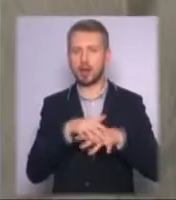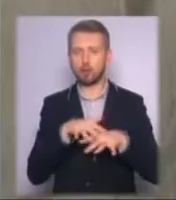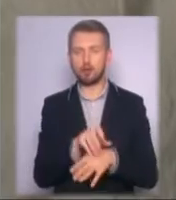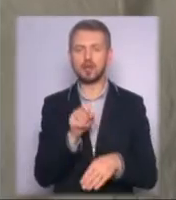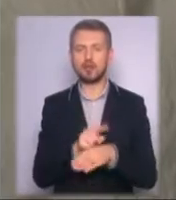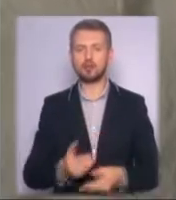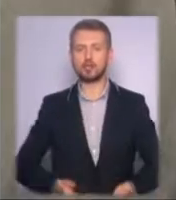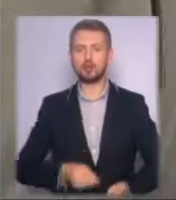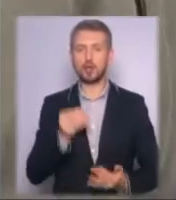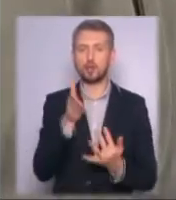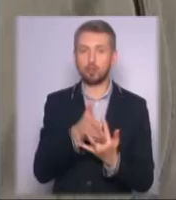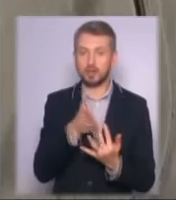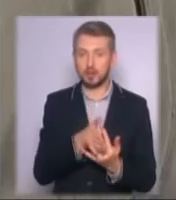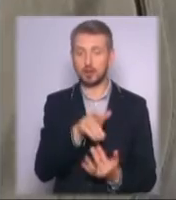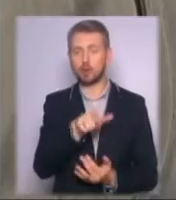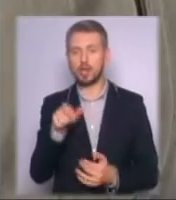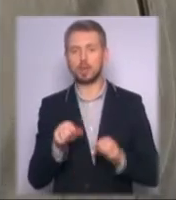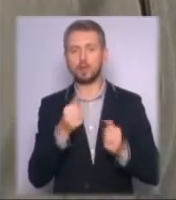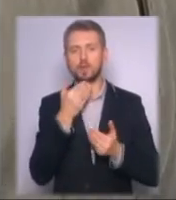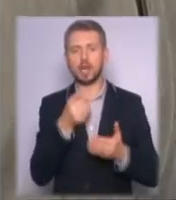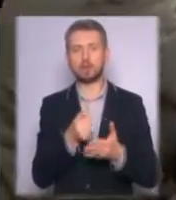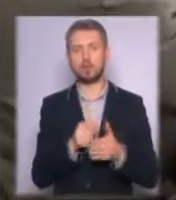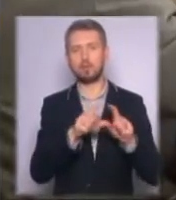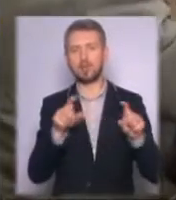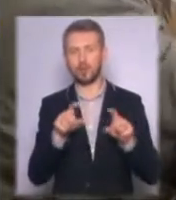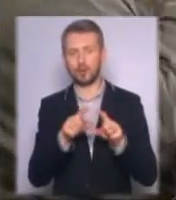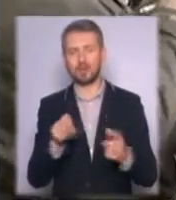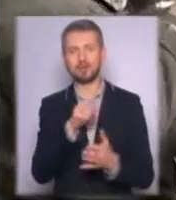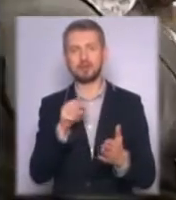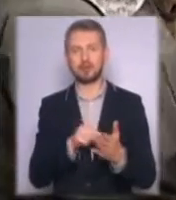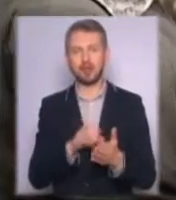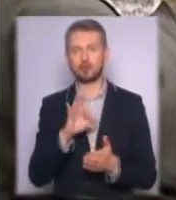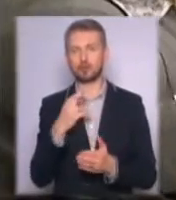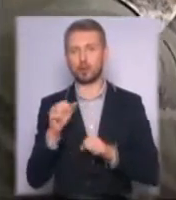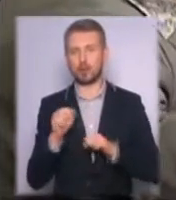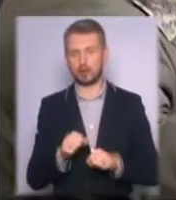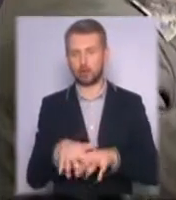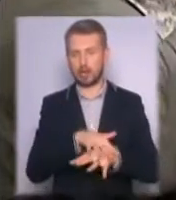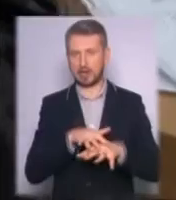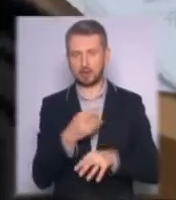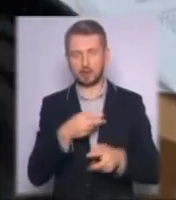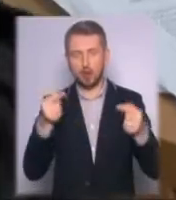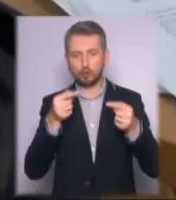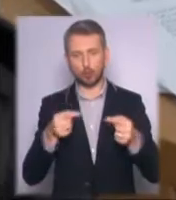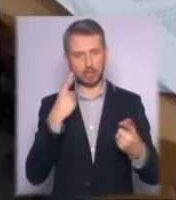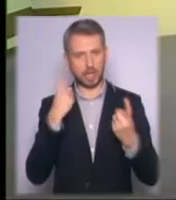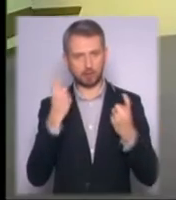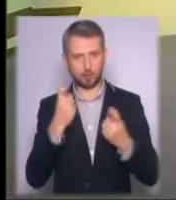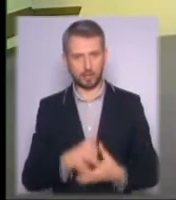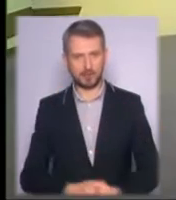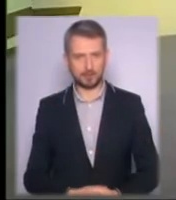житлових субсидій громадяни можуть звертатися до структурних підрозділів з питань соцзахисту населення для уточнення інформації.